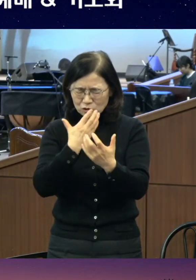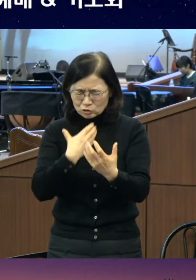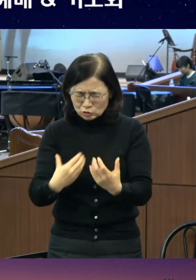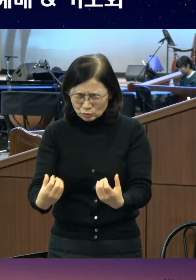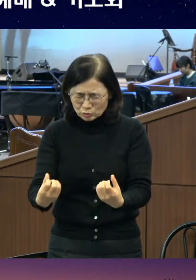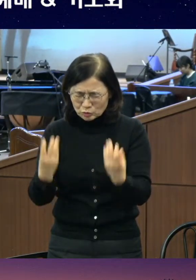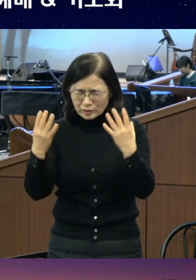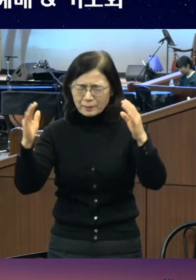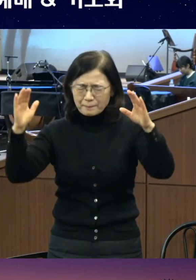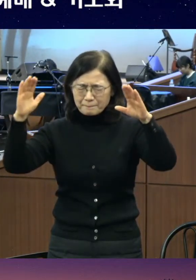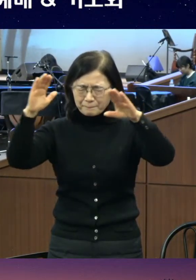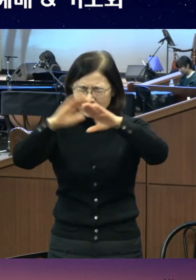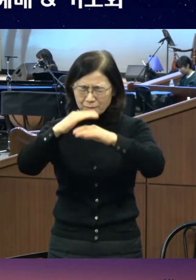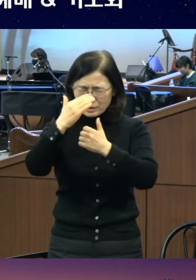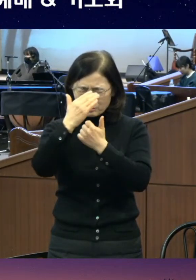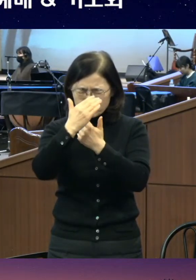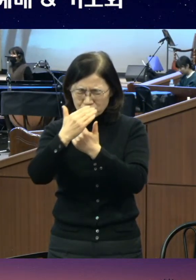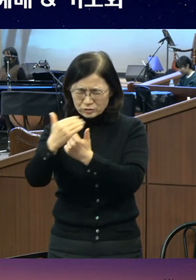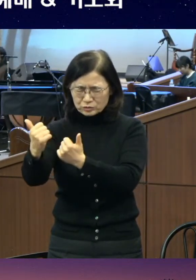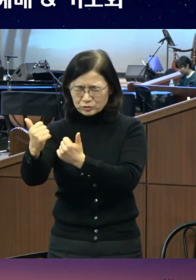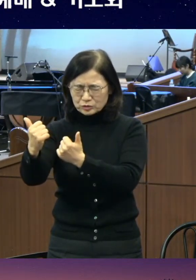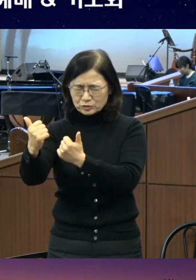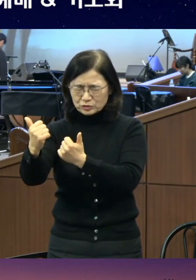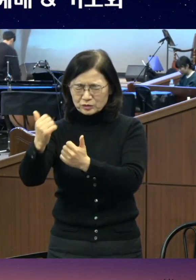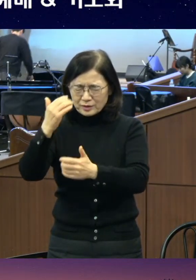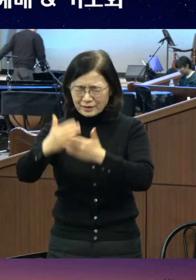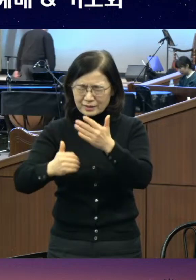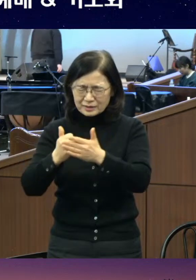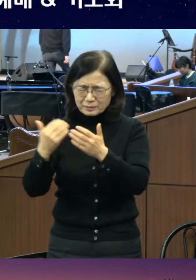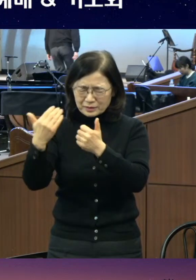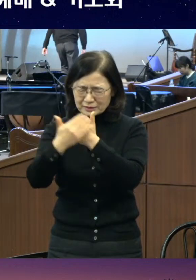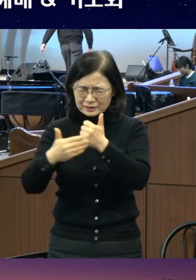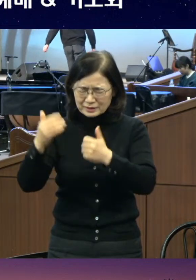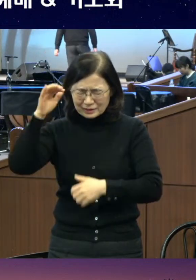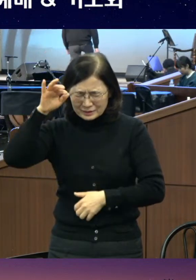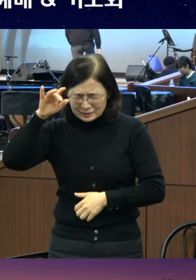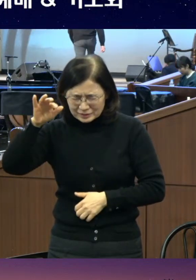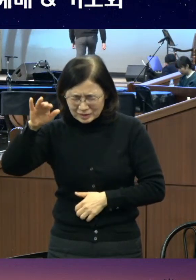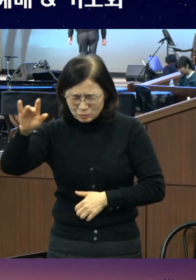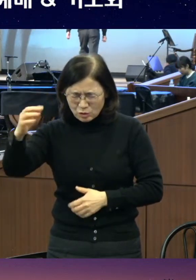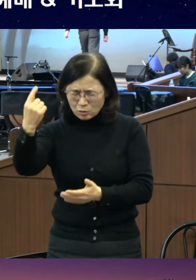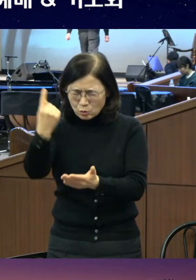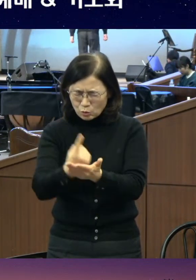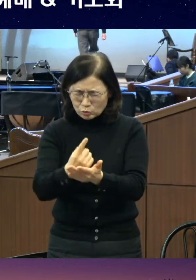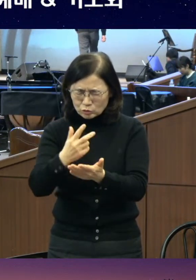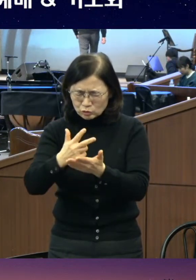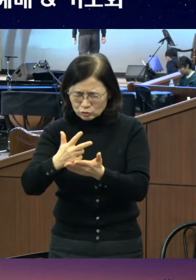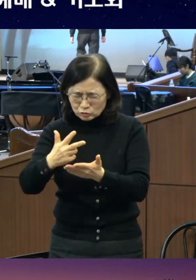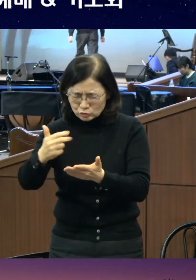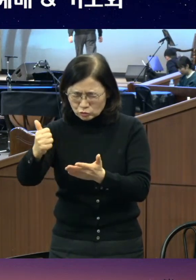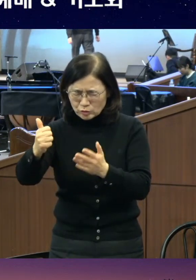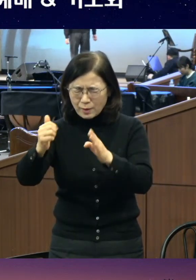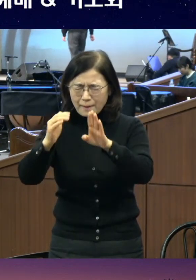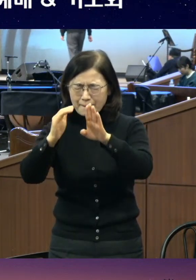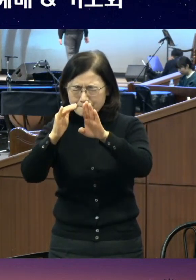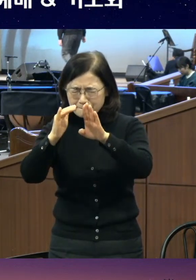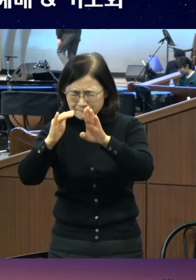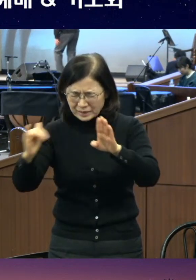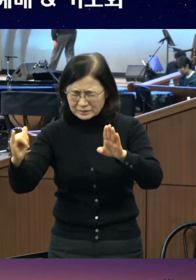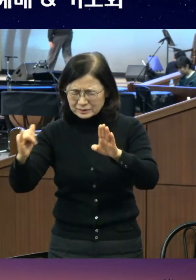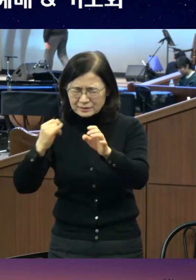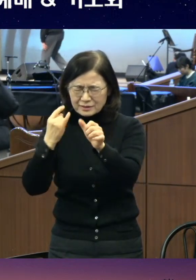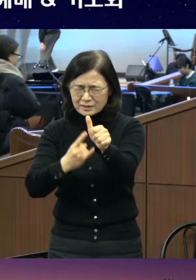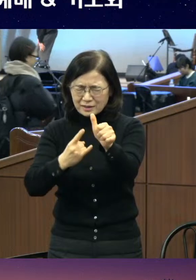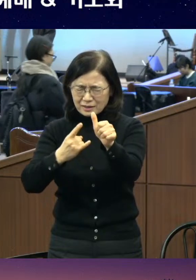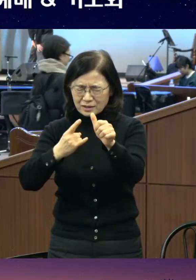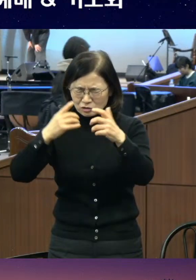우리를 불러주시고 하나님의 은혜를 사모하고 나온 주의 백성들 충만한 은혜로